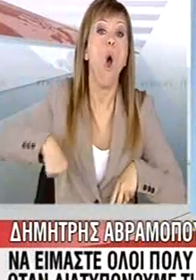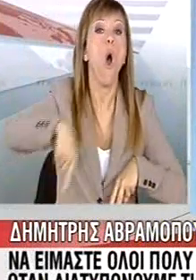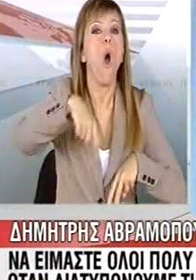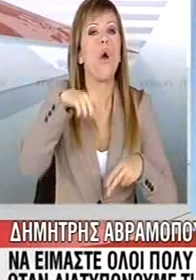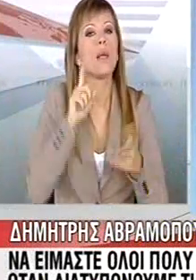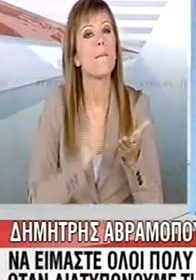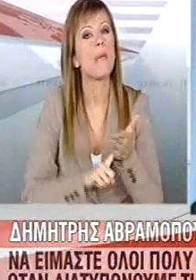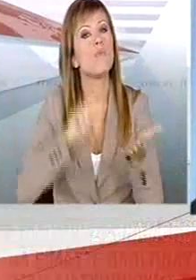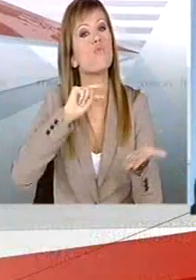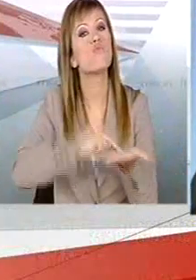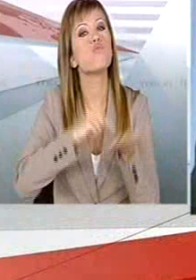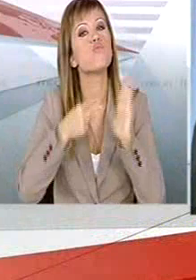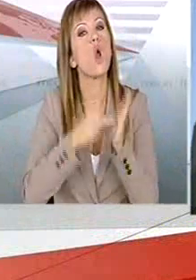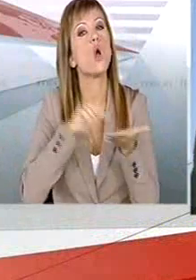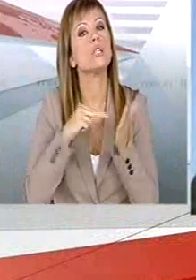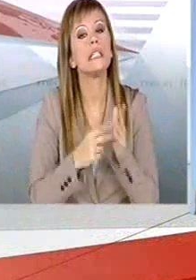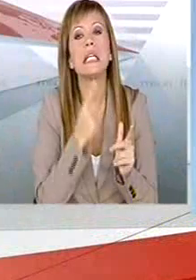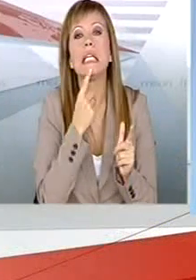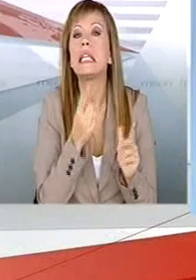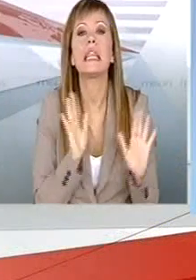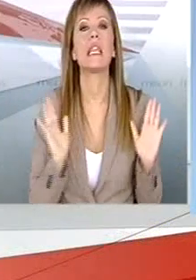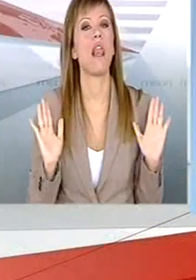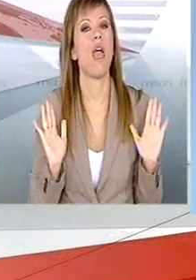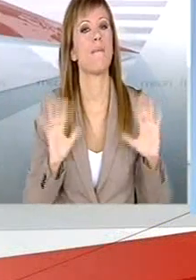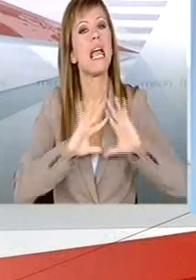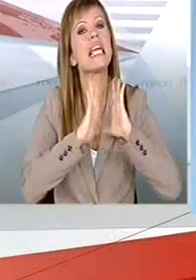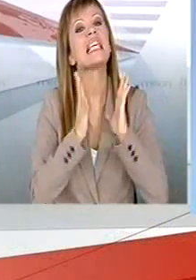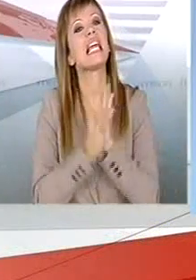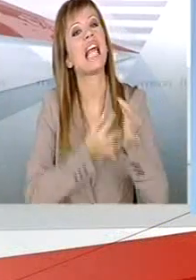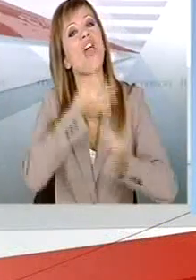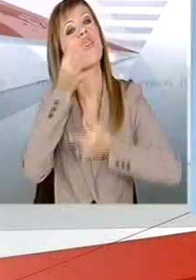πολύ προσεκτικοί με τον τρόπο που εκδηλώνουμε τις πολιτικές μας απόψεις.